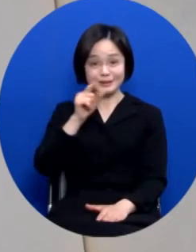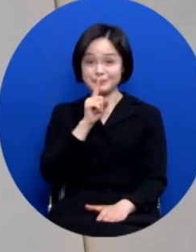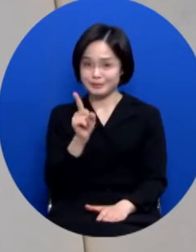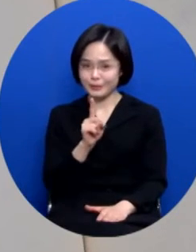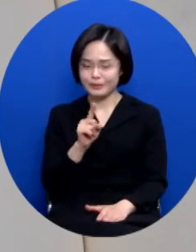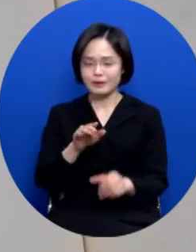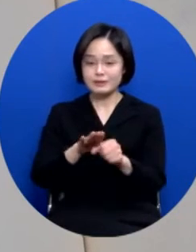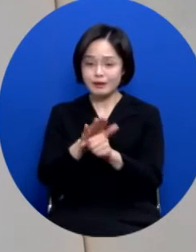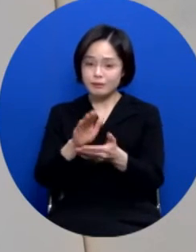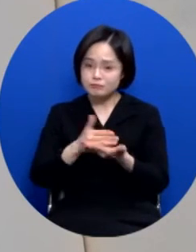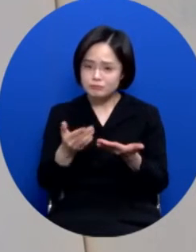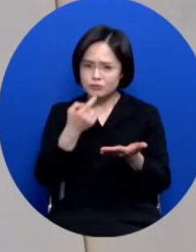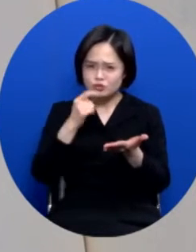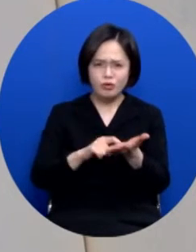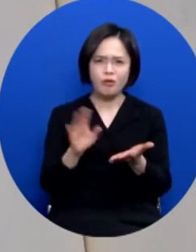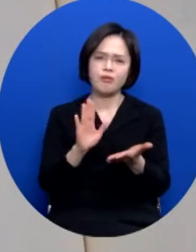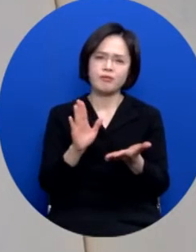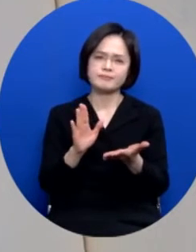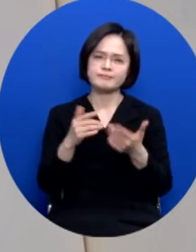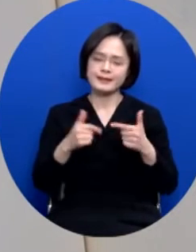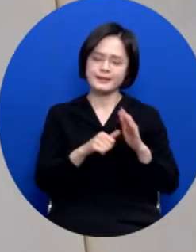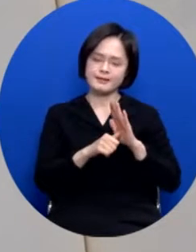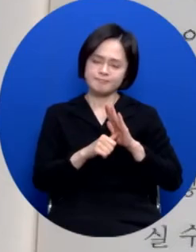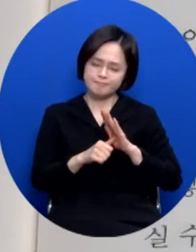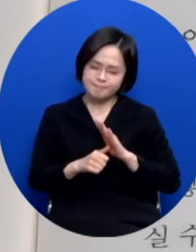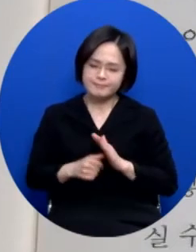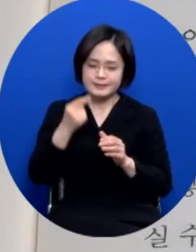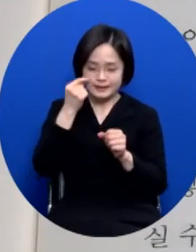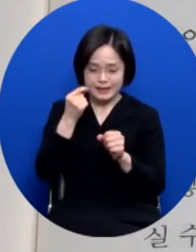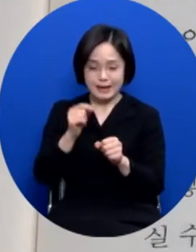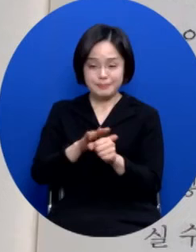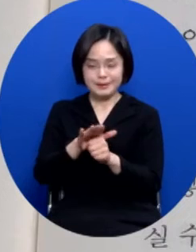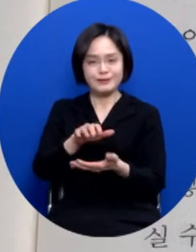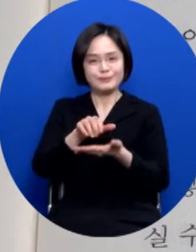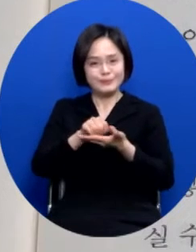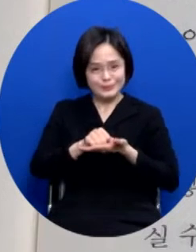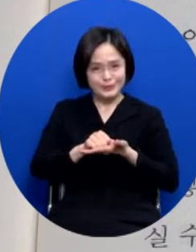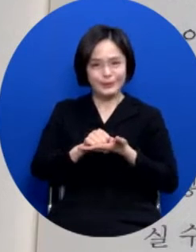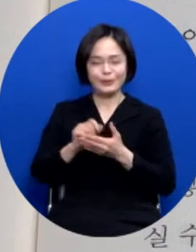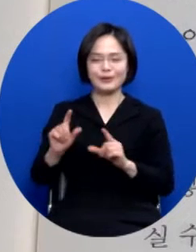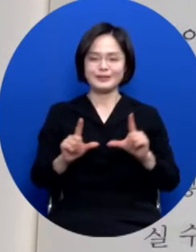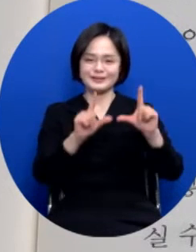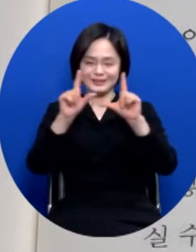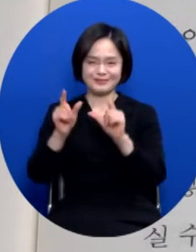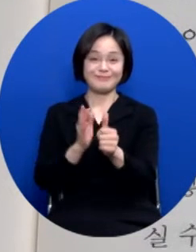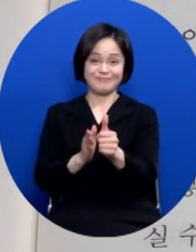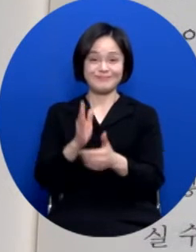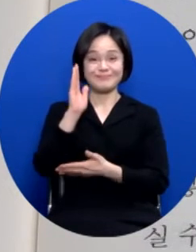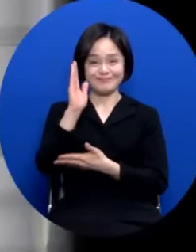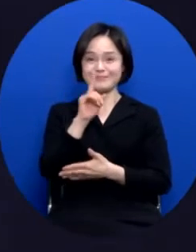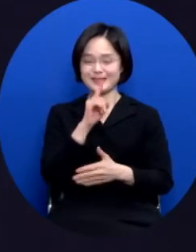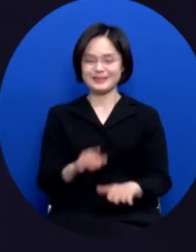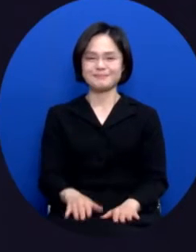없기에 인내와 자비를 품고 삶을 아름답게 빚어야 한다고 전했습니다.